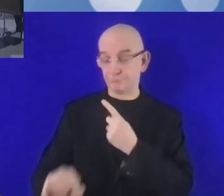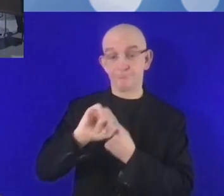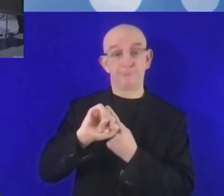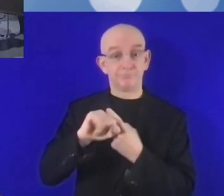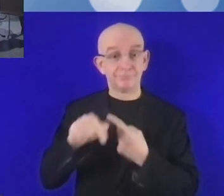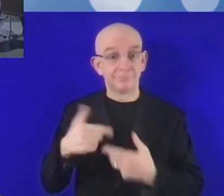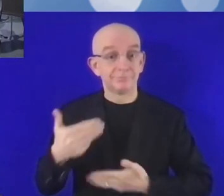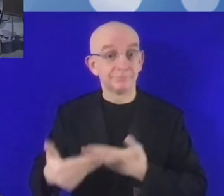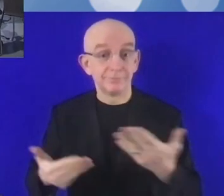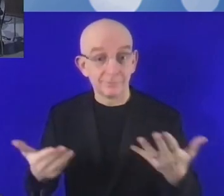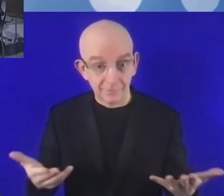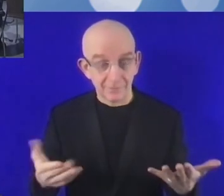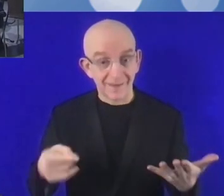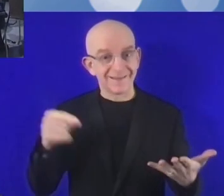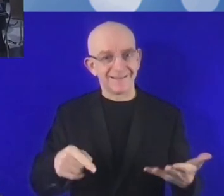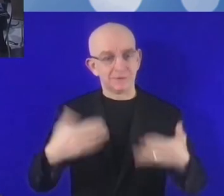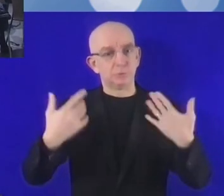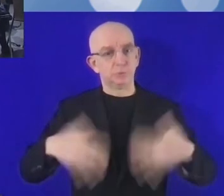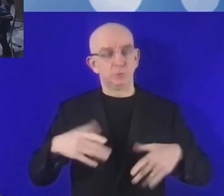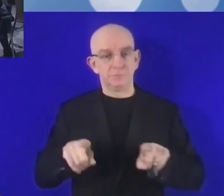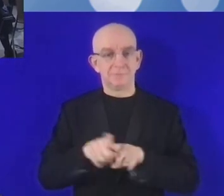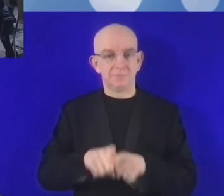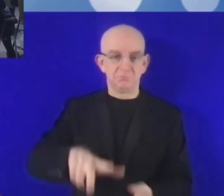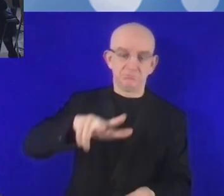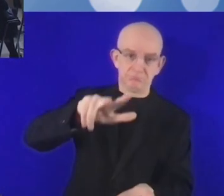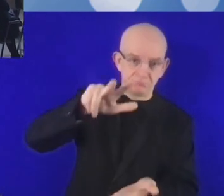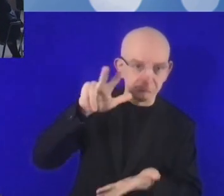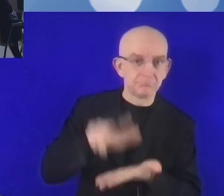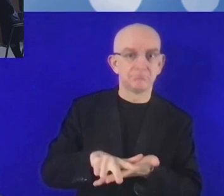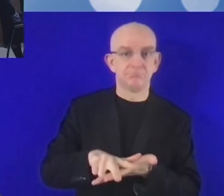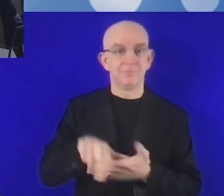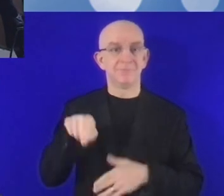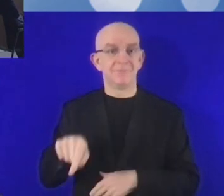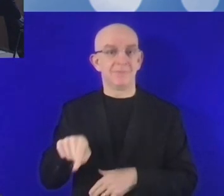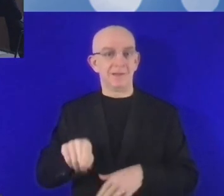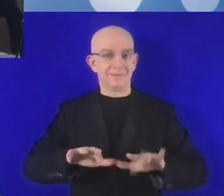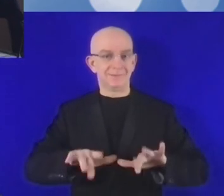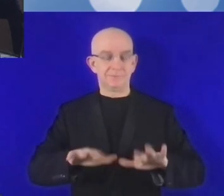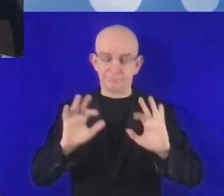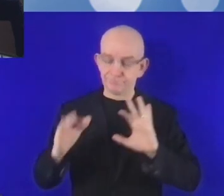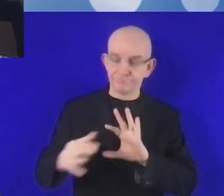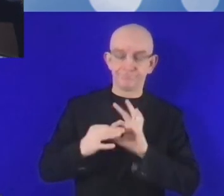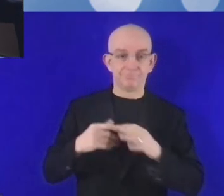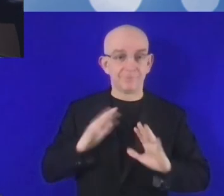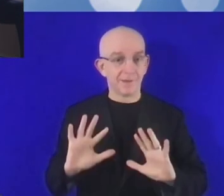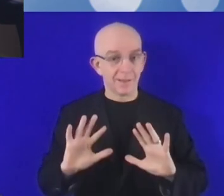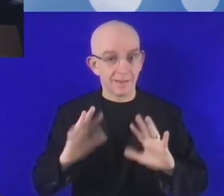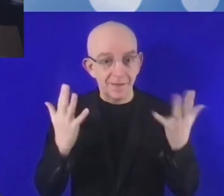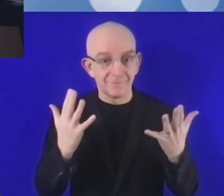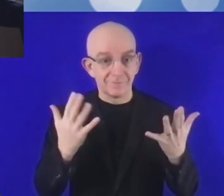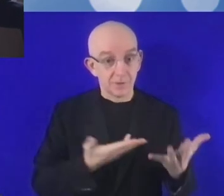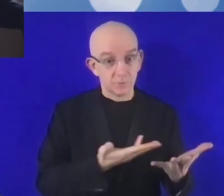网络变成我们生活的一个必不可少的工具，这个